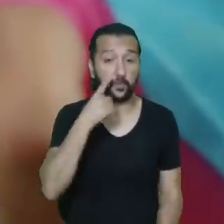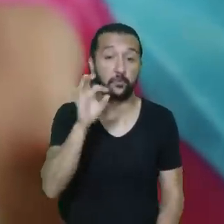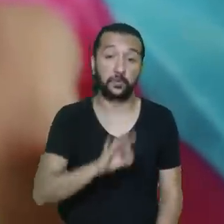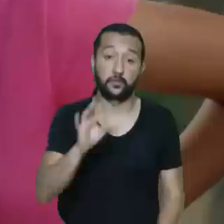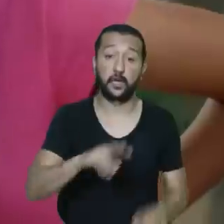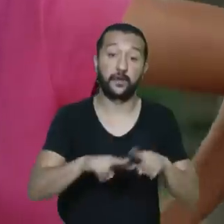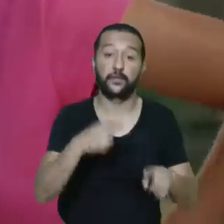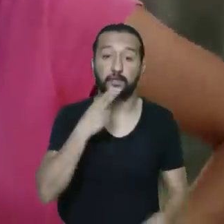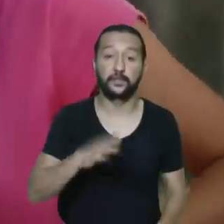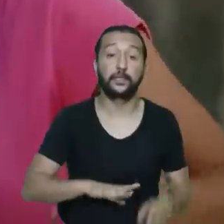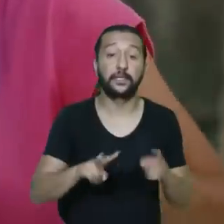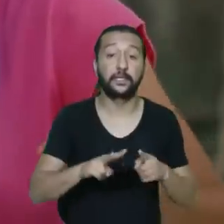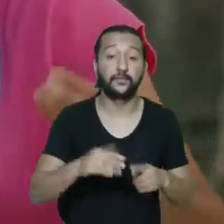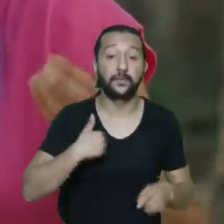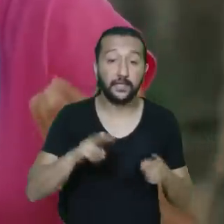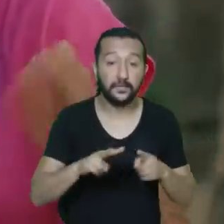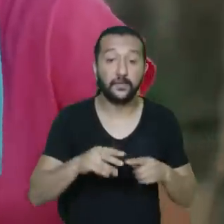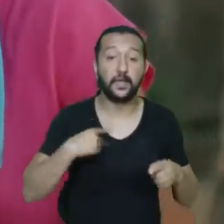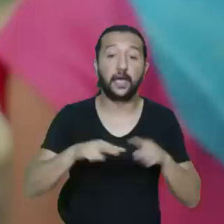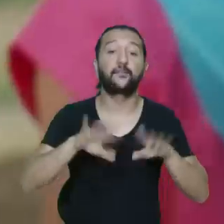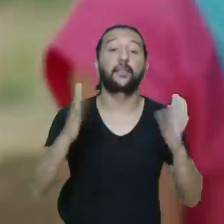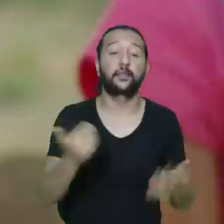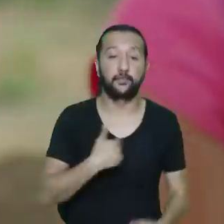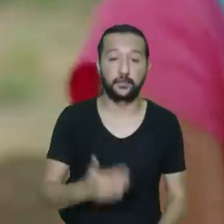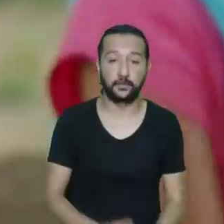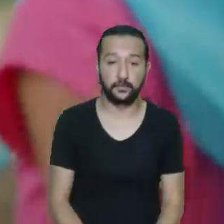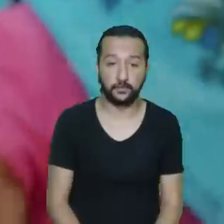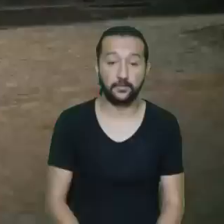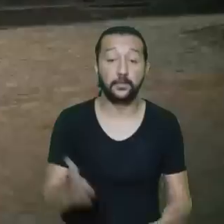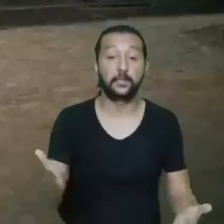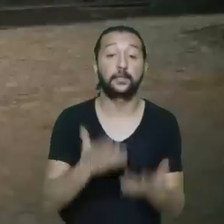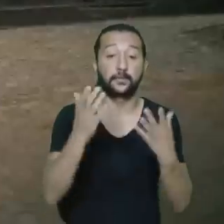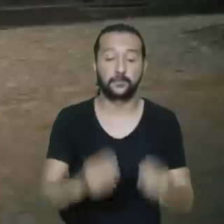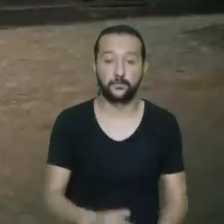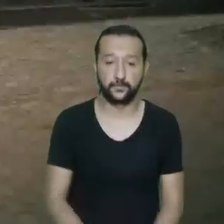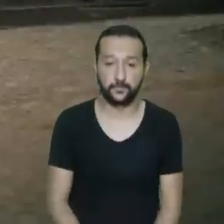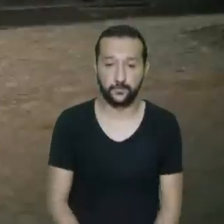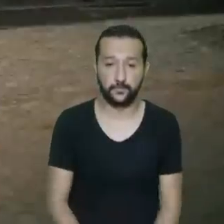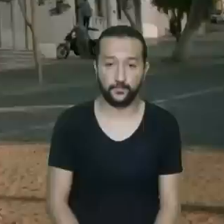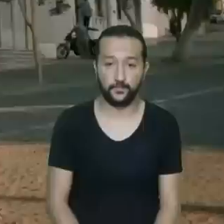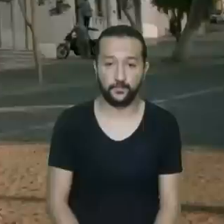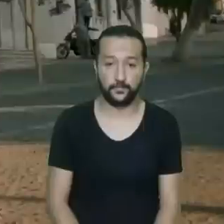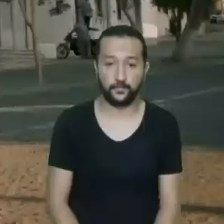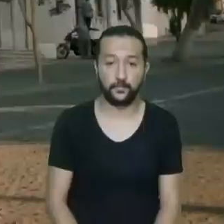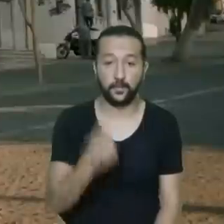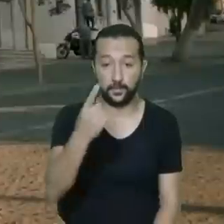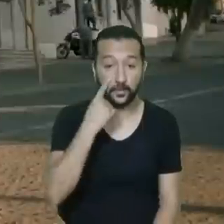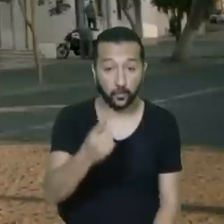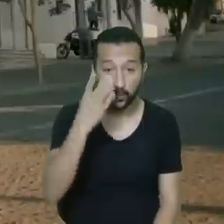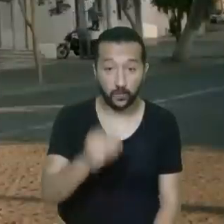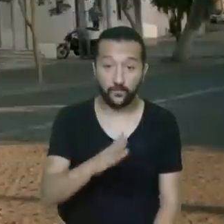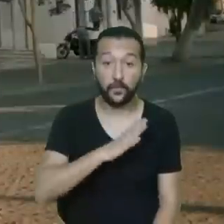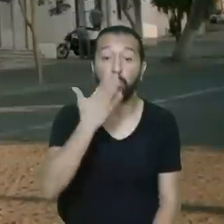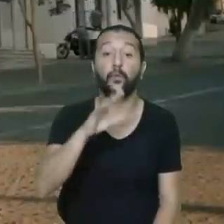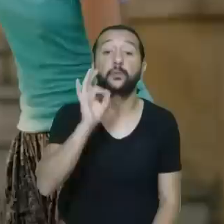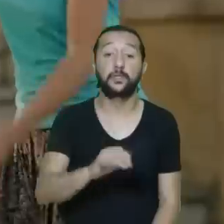görmedim Arife kızım. Nazife'yim ben de. Arife değilim. Nazife kısa boylu, elmacık kemikleri belirgin. Bir gören.